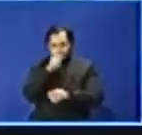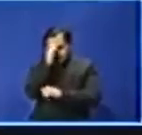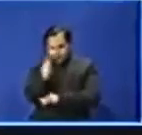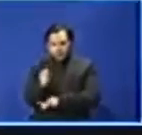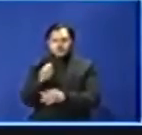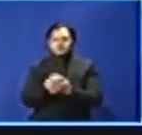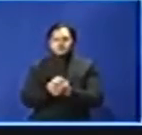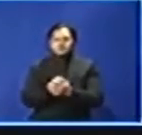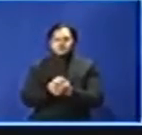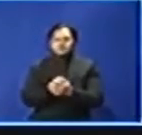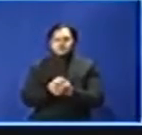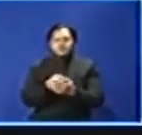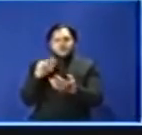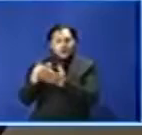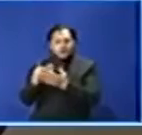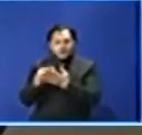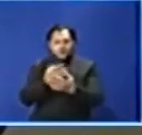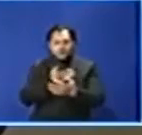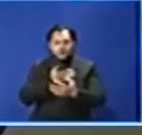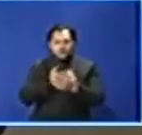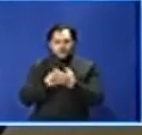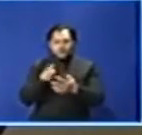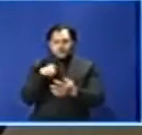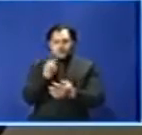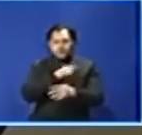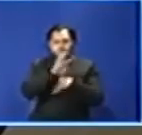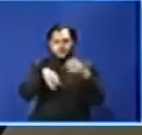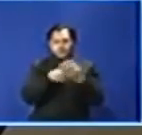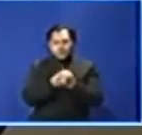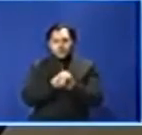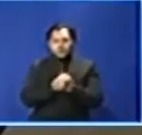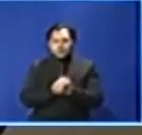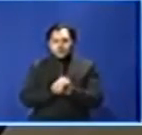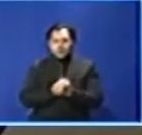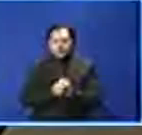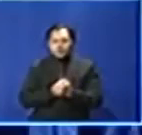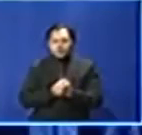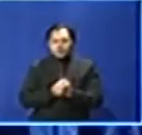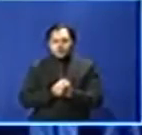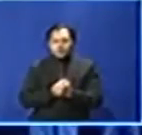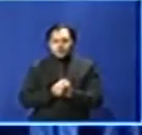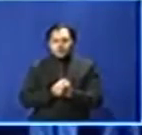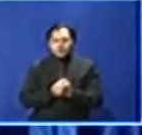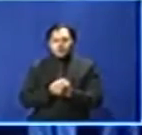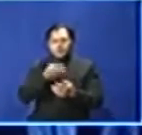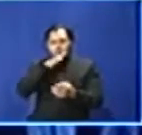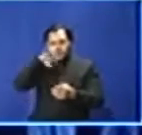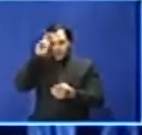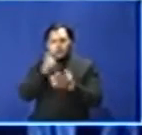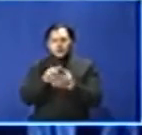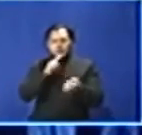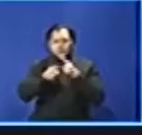mati sahabat saya sahabat kami semua di KPU Eh Alhamdulillah teman-teman